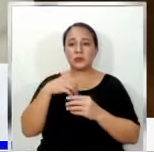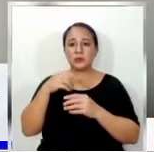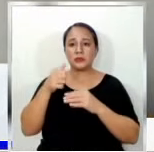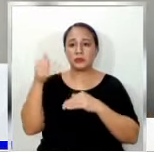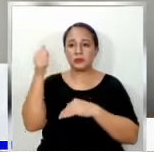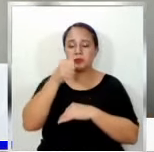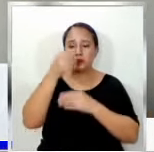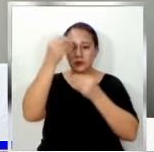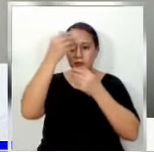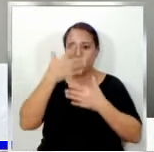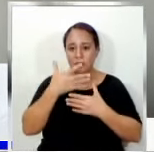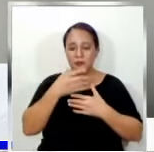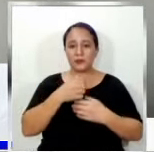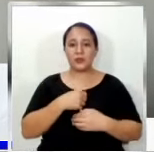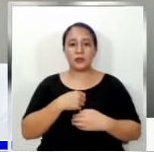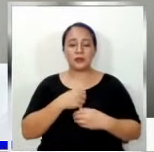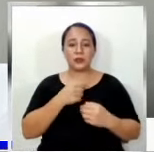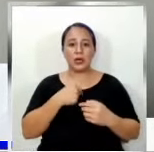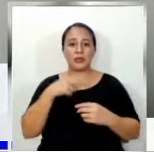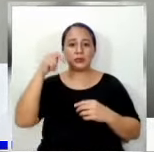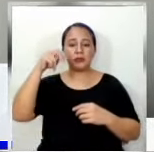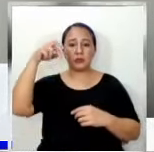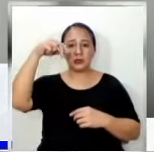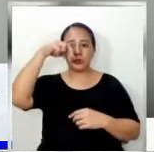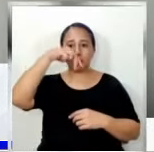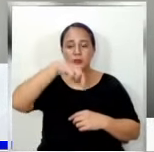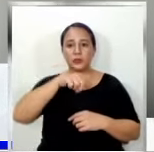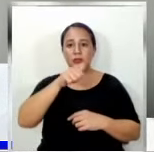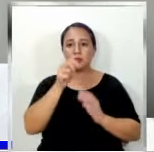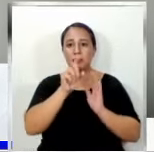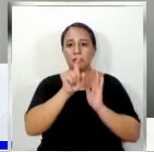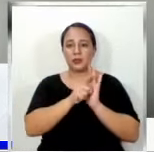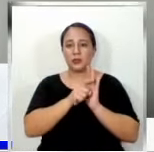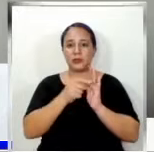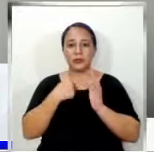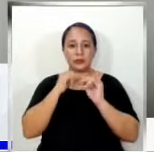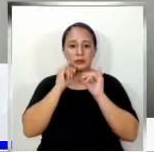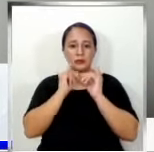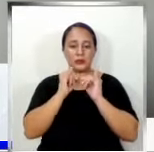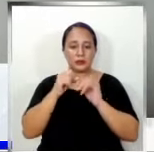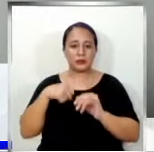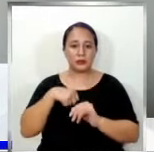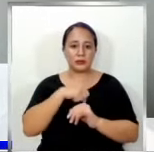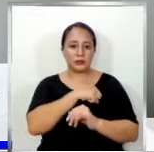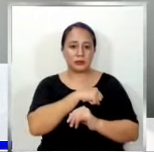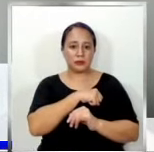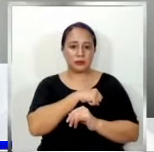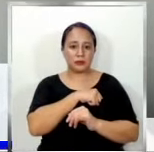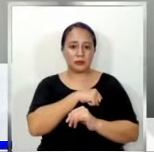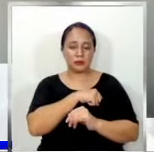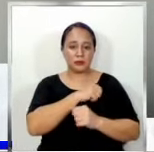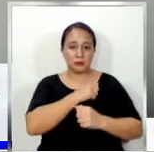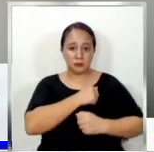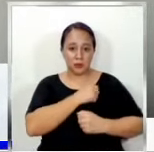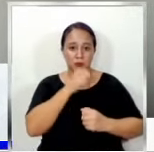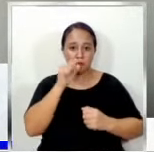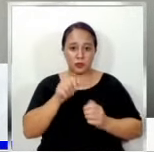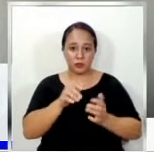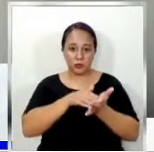Sergeant at Arms is I have to go down in 10 minutes as per instruction of the Senate President. May I be excused?